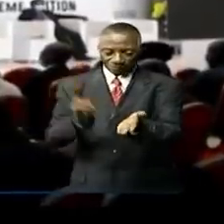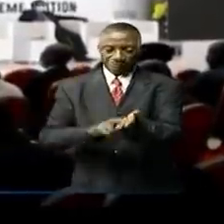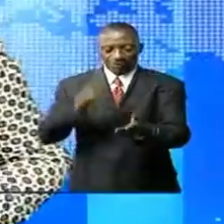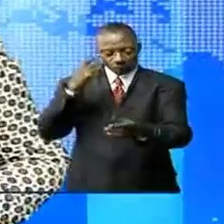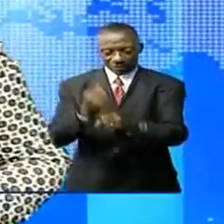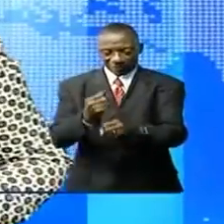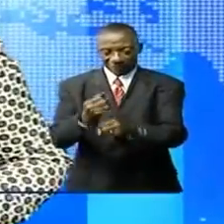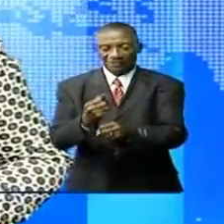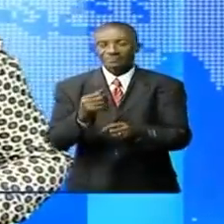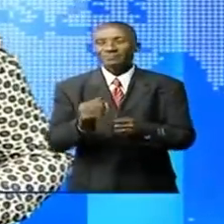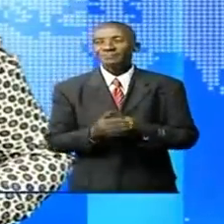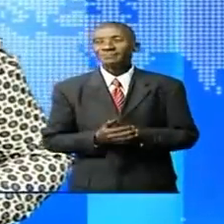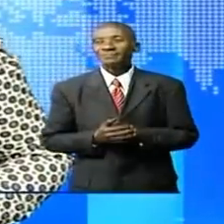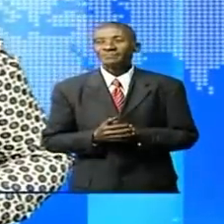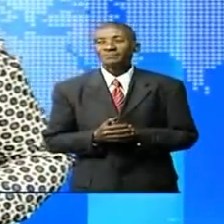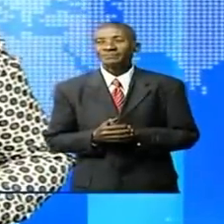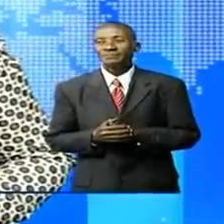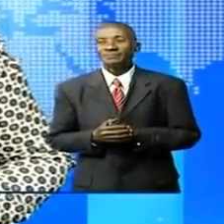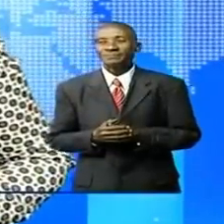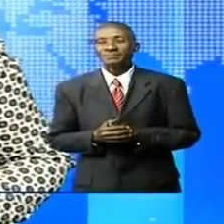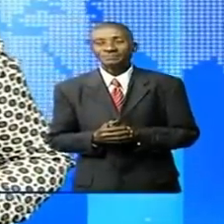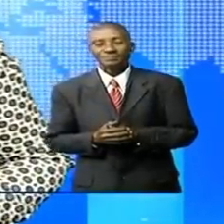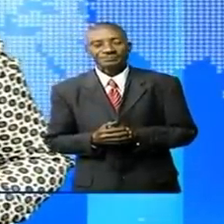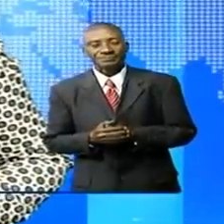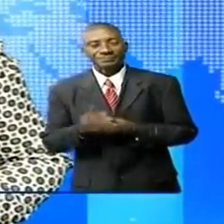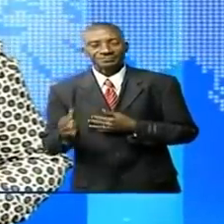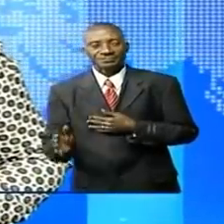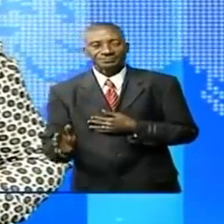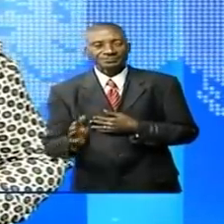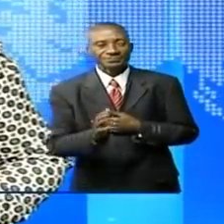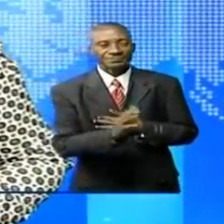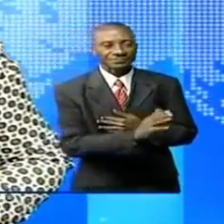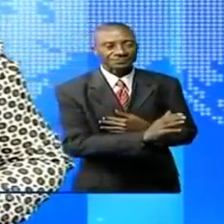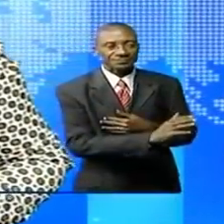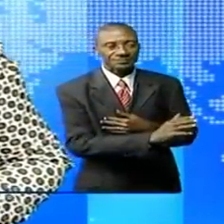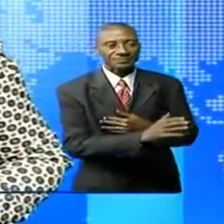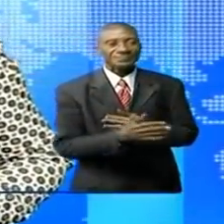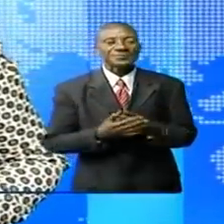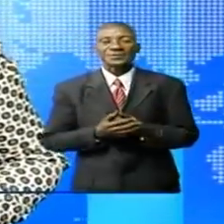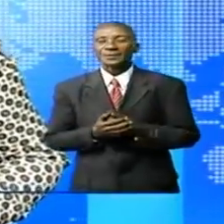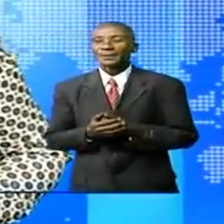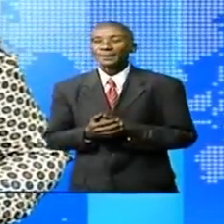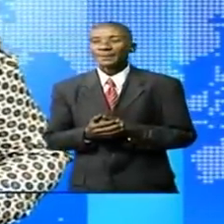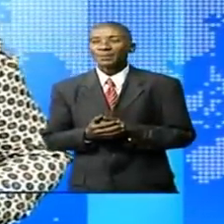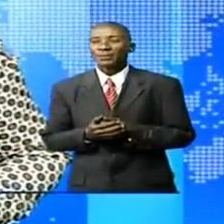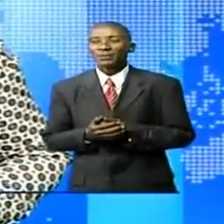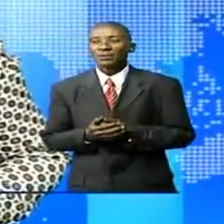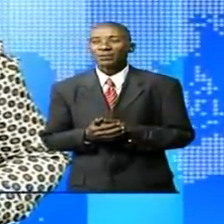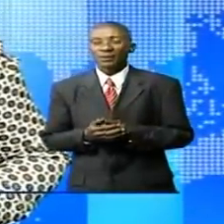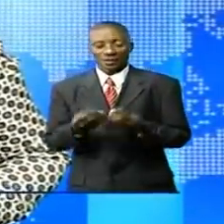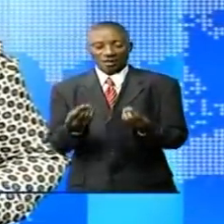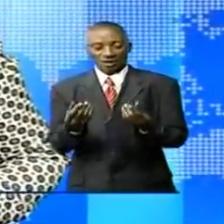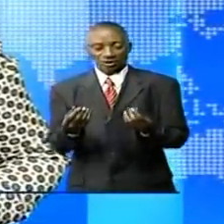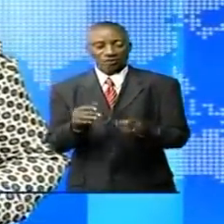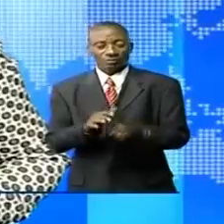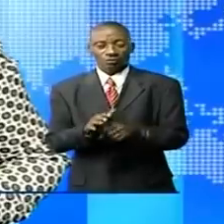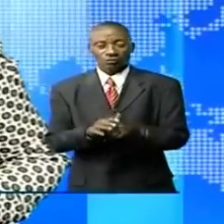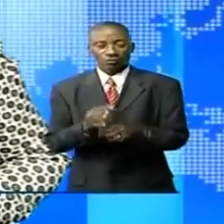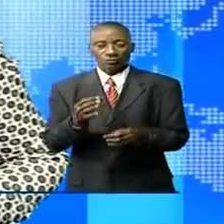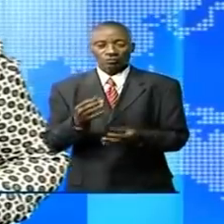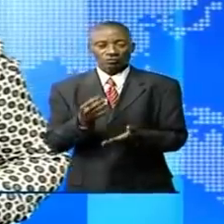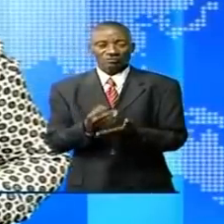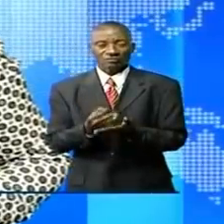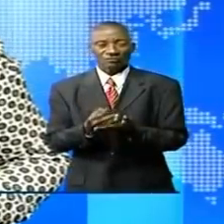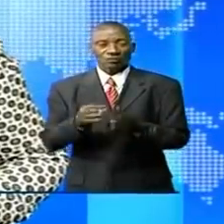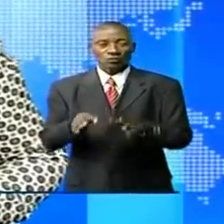matérielle. Évalué en recettes et en dépenses à près de 177 milliards de francs congolais, le projet de dit